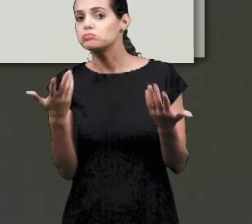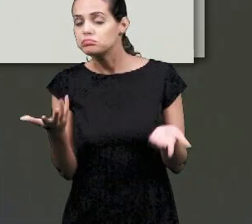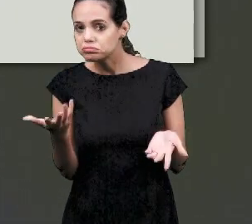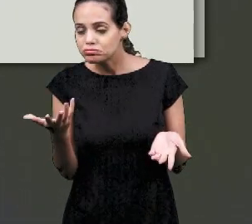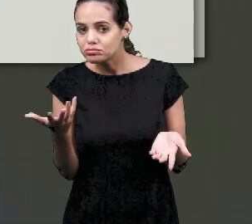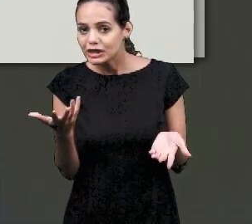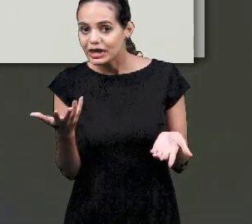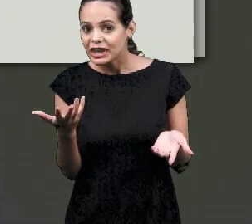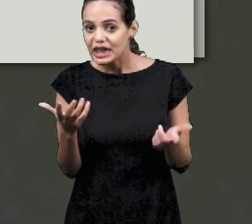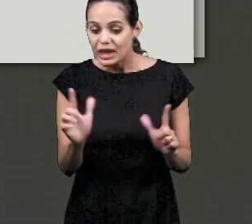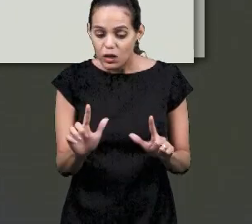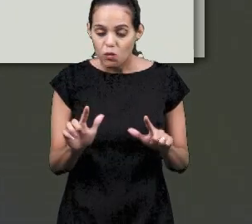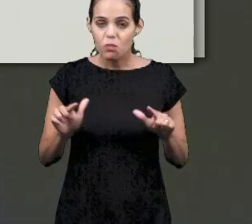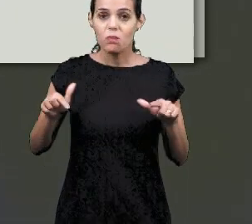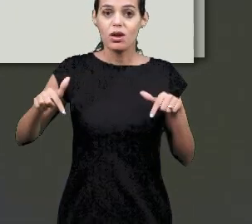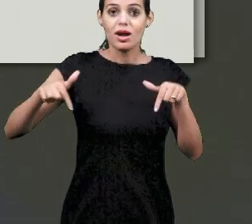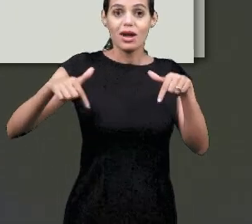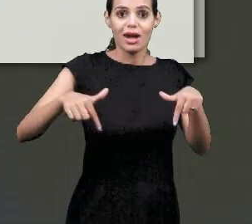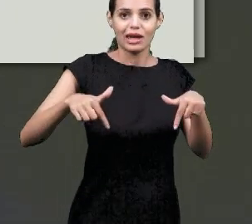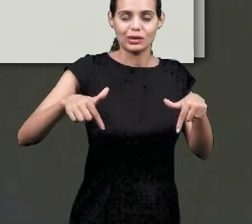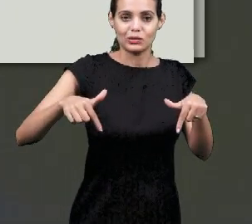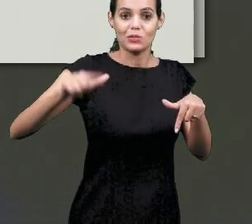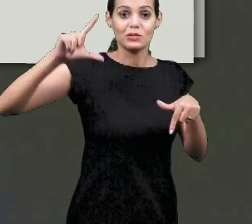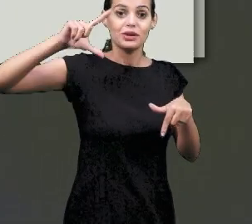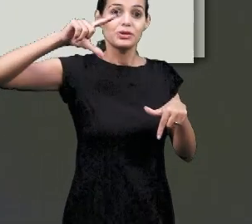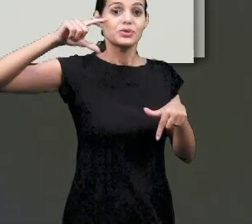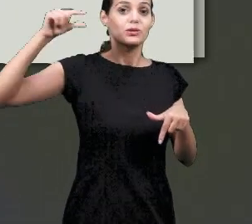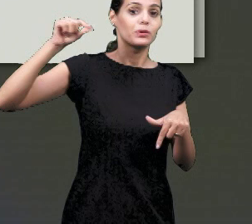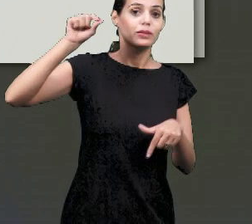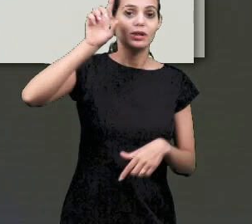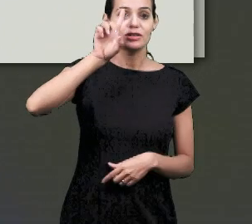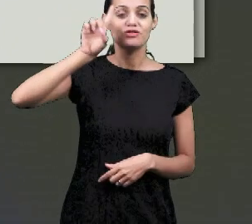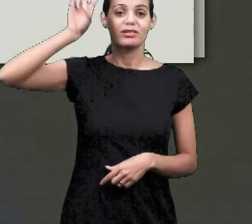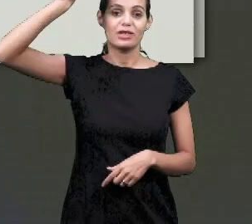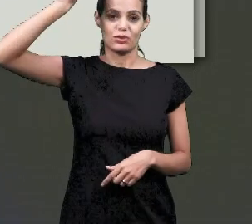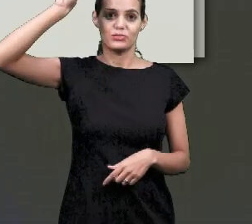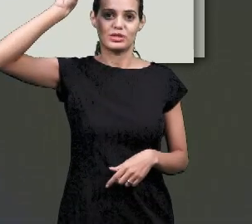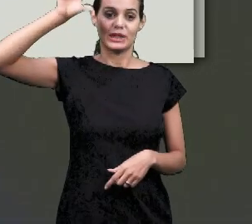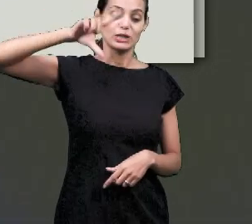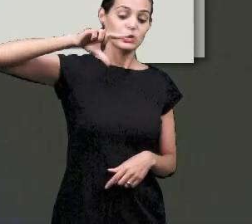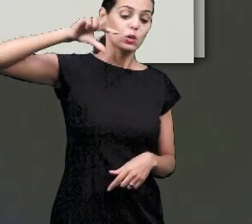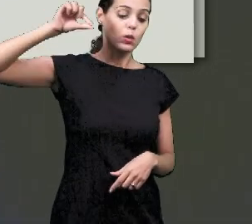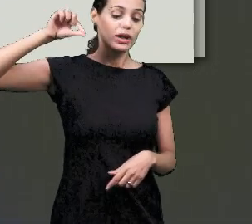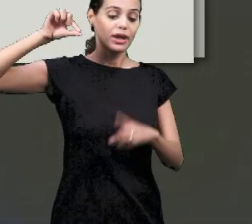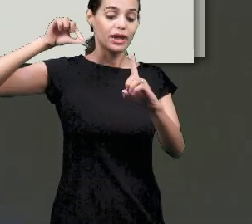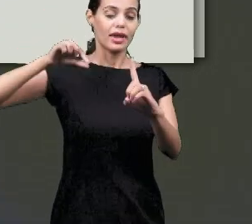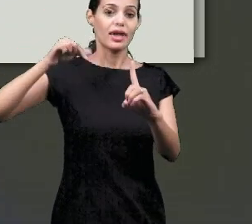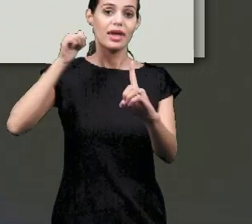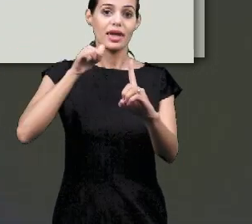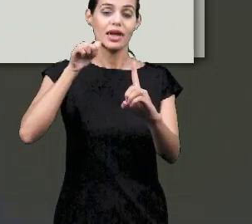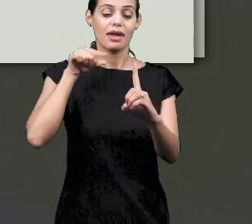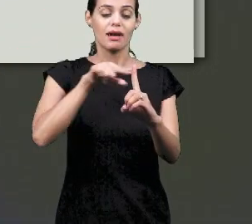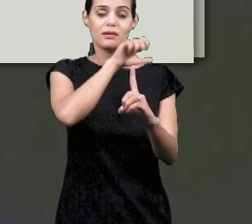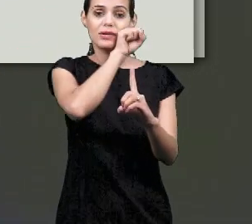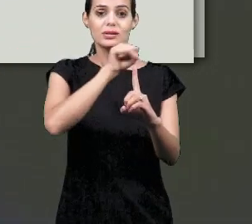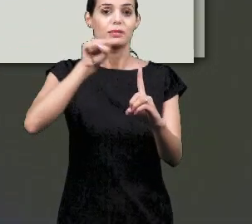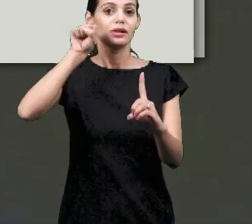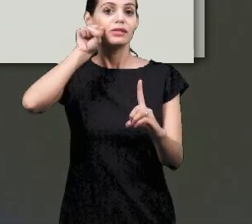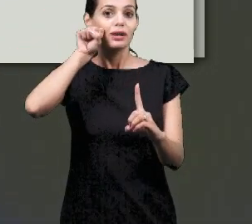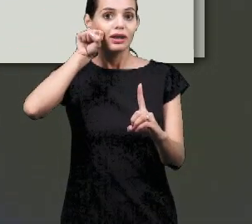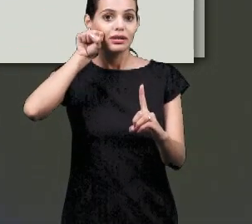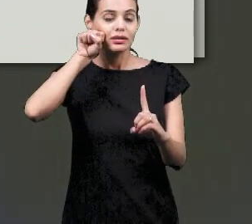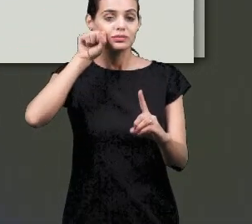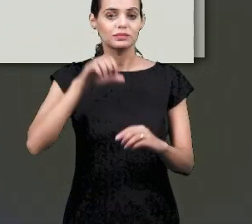avec Jésus. Voyez bien, dans le cas ici de la femme samaritaine, où se trouve l'acte de